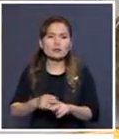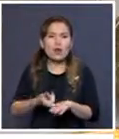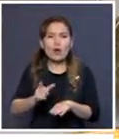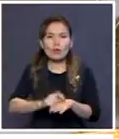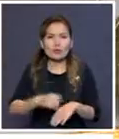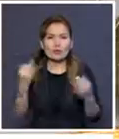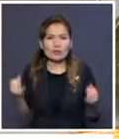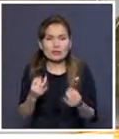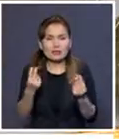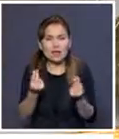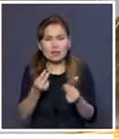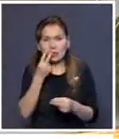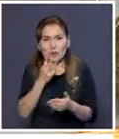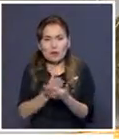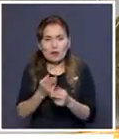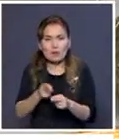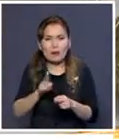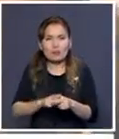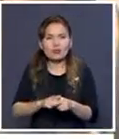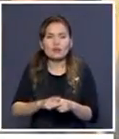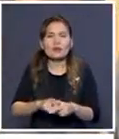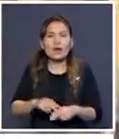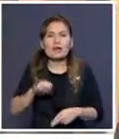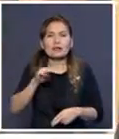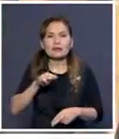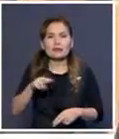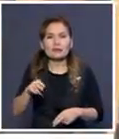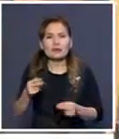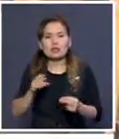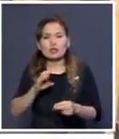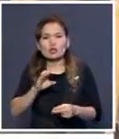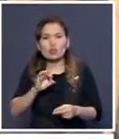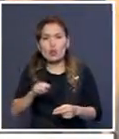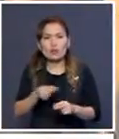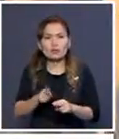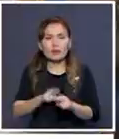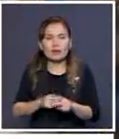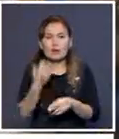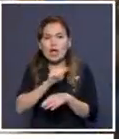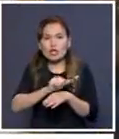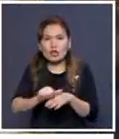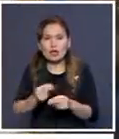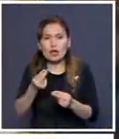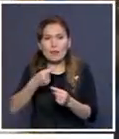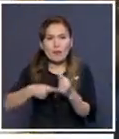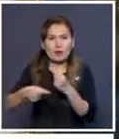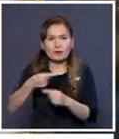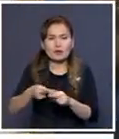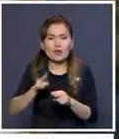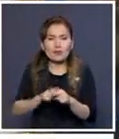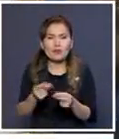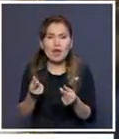оятты. Көрмеге мұнан бөлек тамада елдердің ортақ пайдаланған сома, кейбір шет мемлекеттердің бүгінде айналымнан шыққан